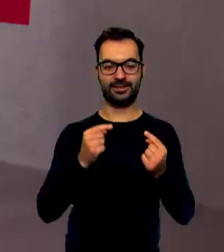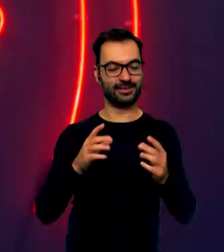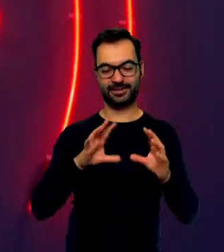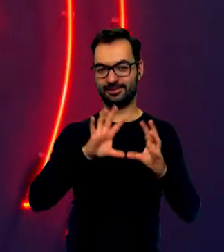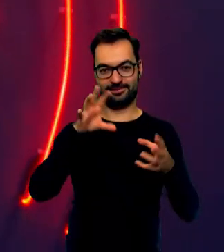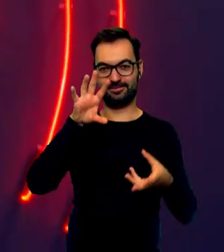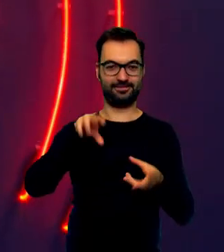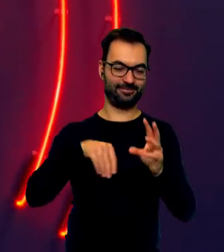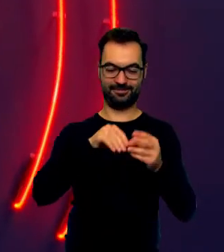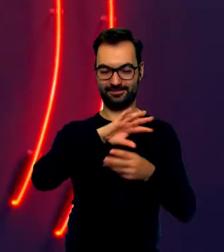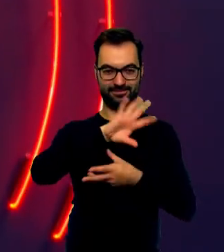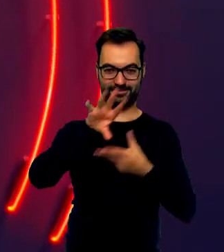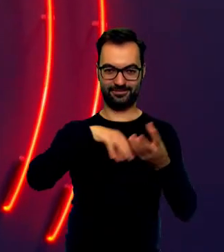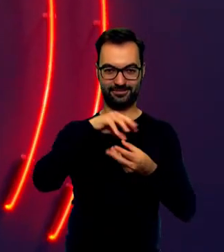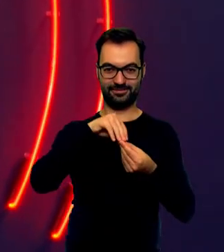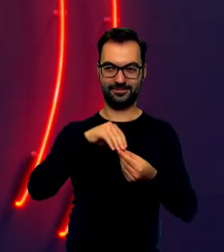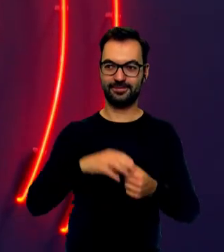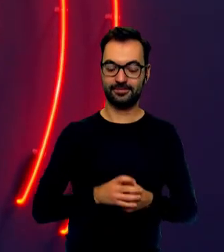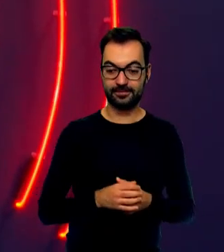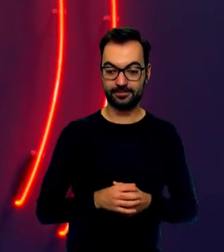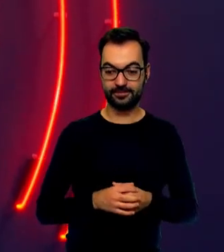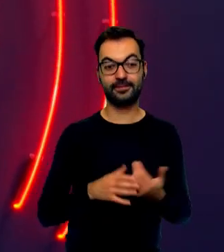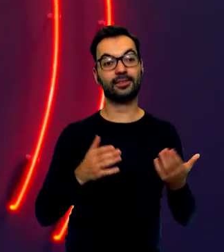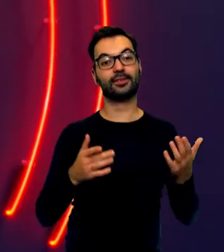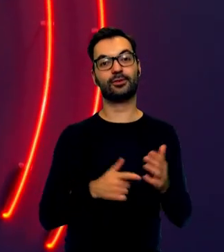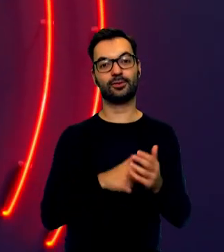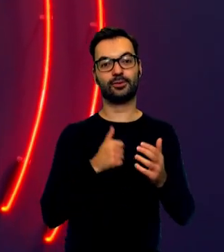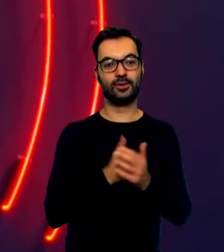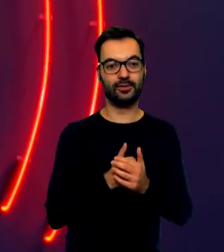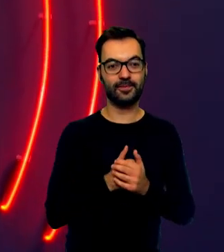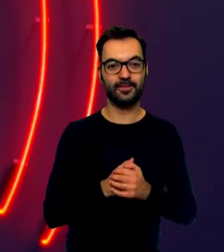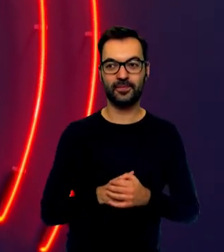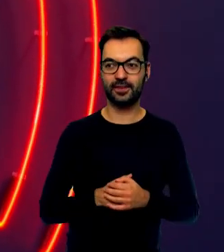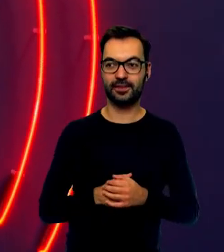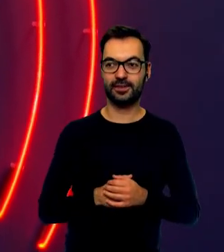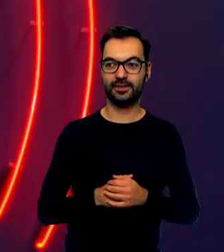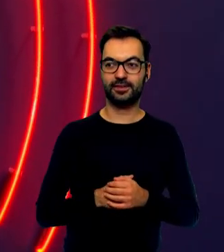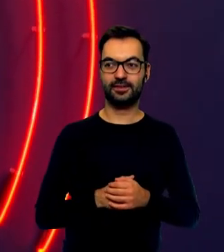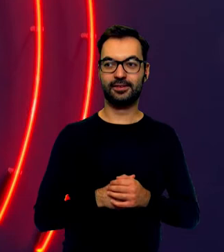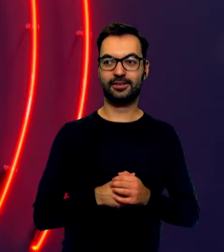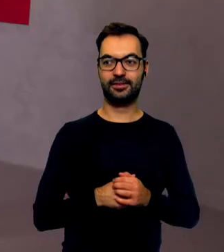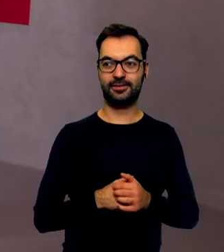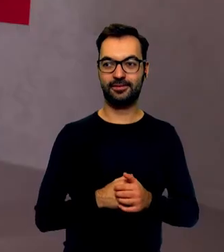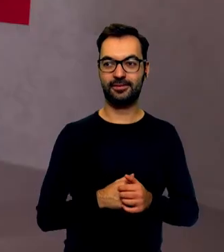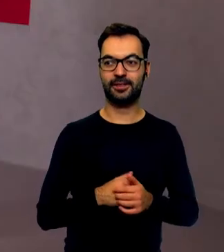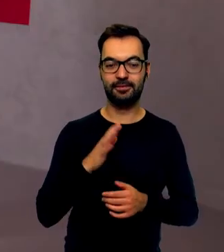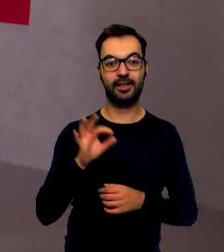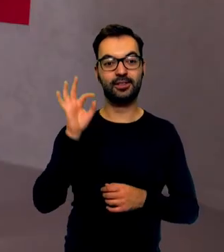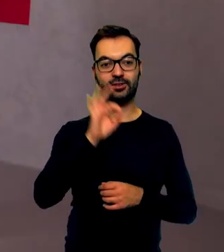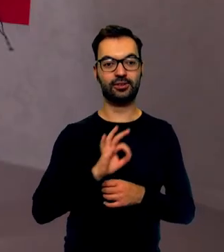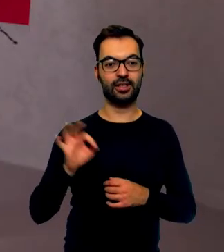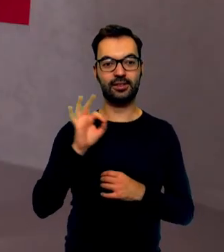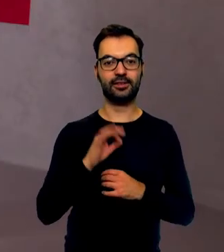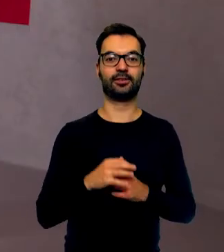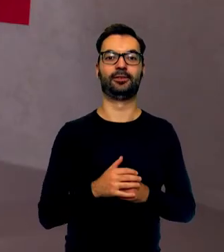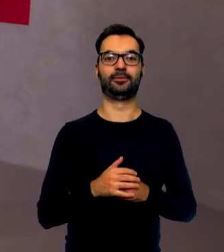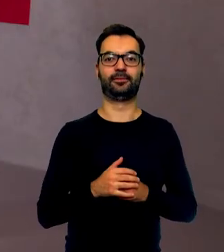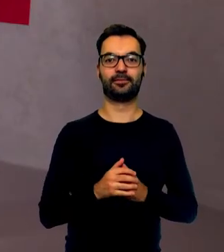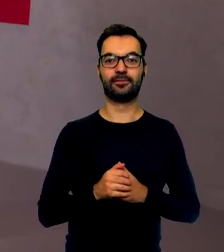całość. To jest to, co ona najbardziej ceni. No i teraz znowu, tutaj w zasadzie masz taką szansę,